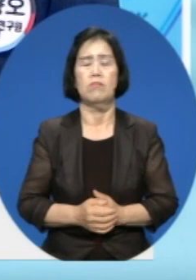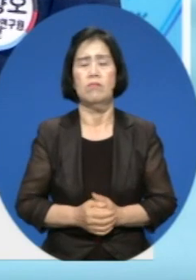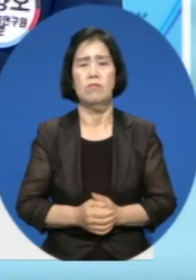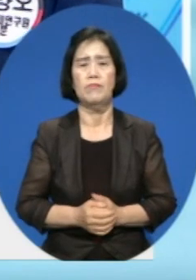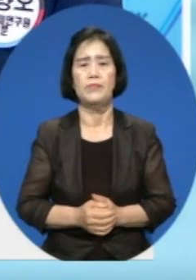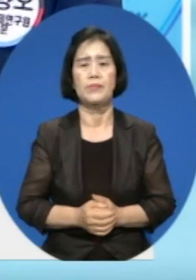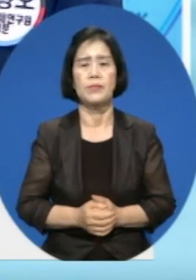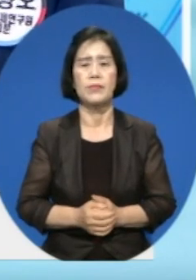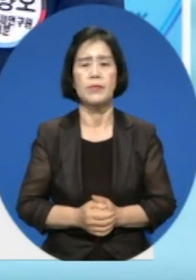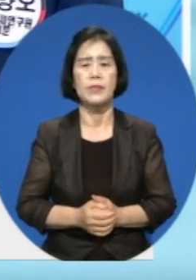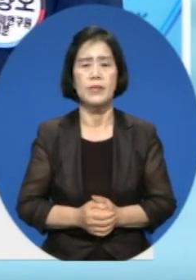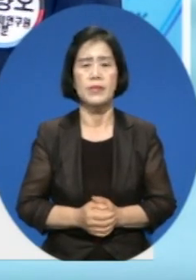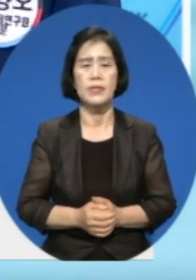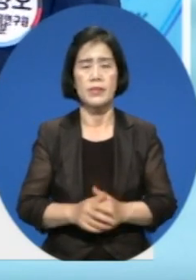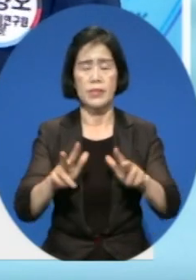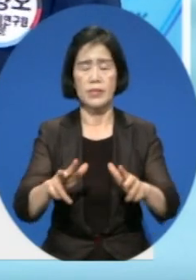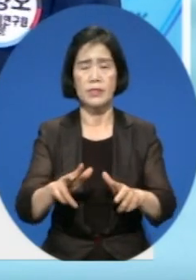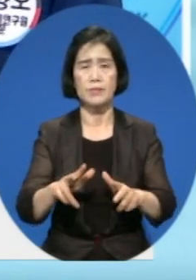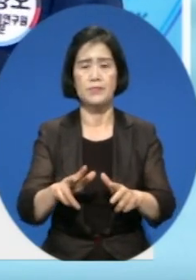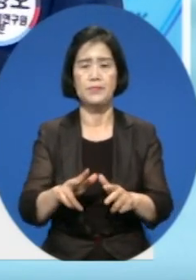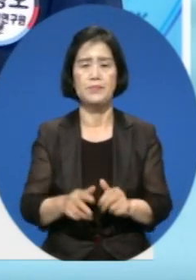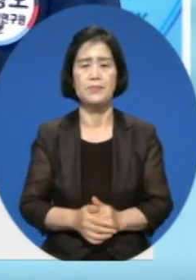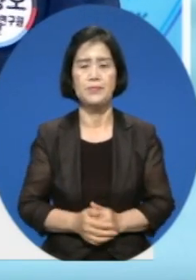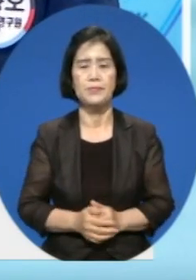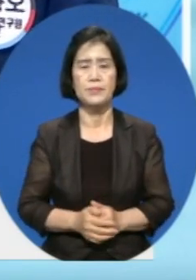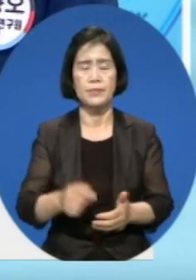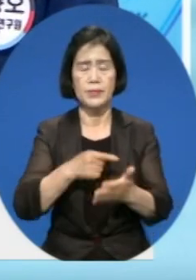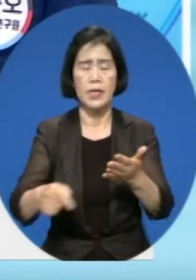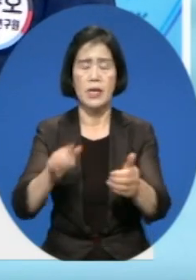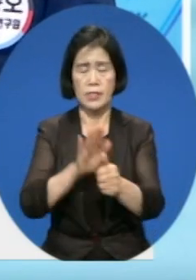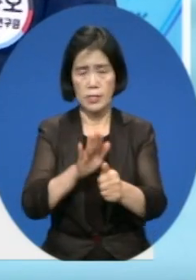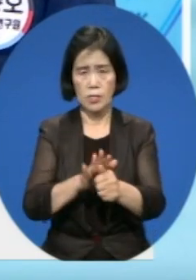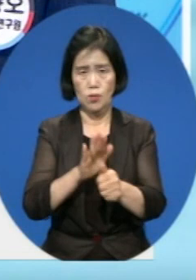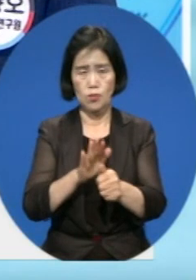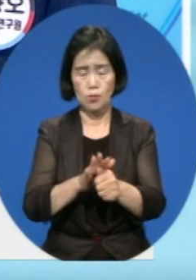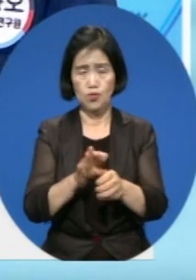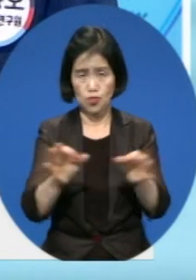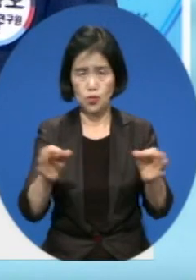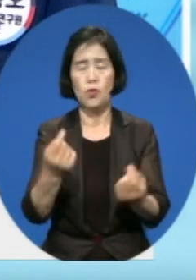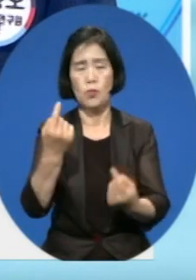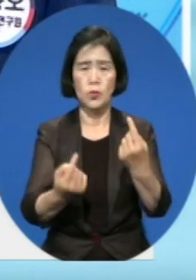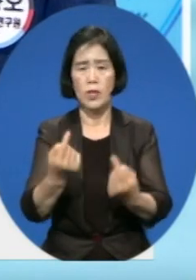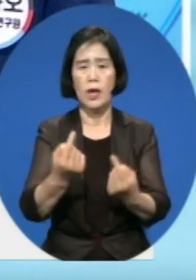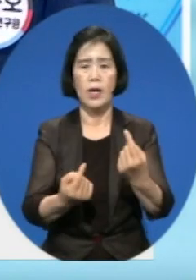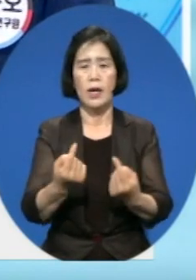거거든요. 그런데 지금 가장 사실 뭐 이런 재난지원금 주는 부분보다 더